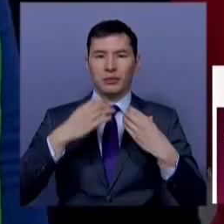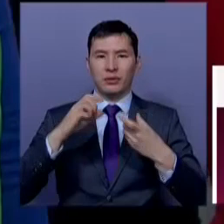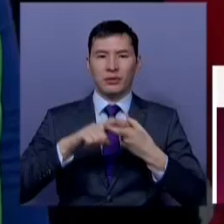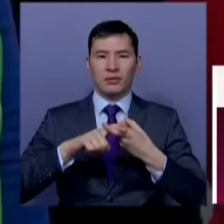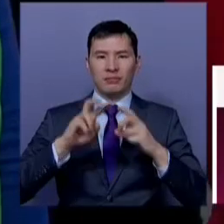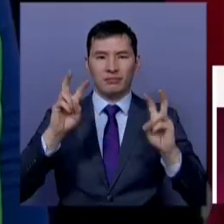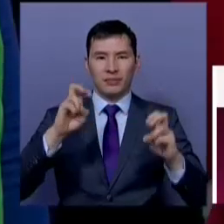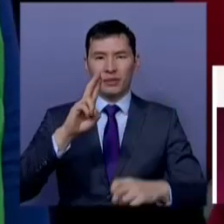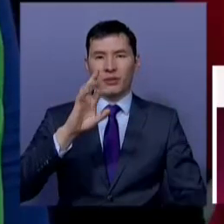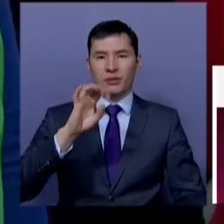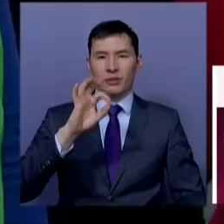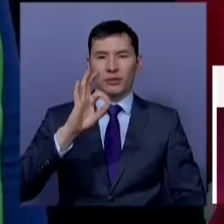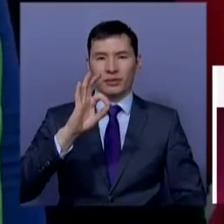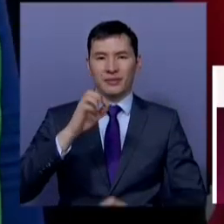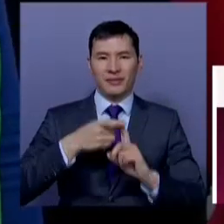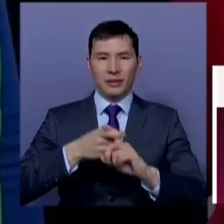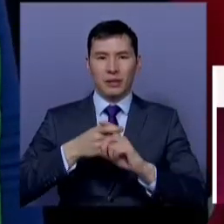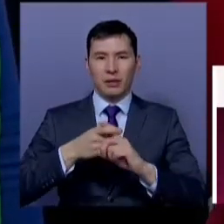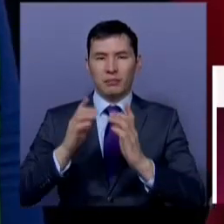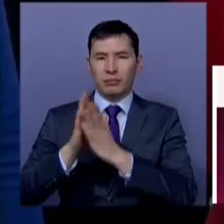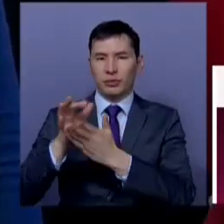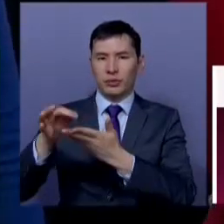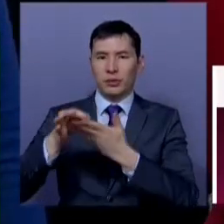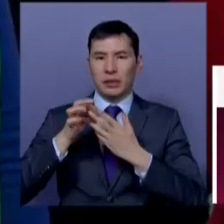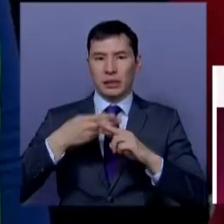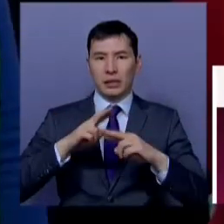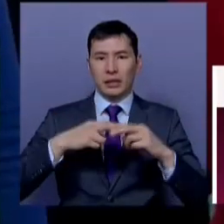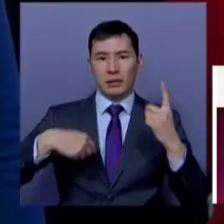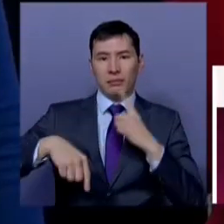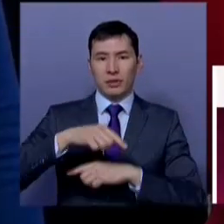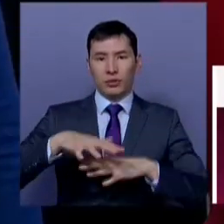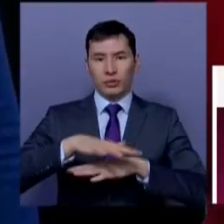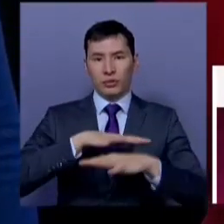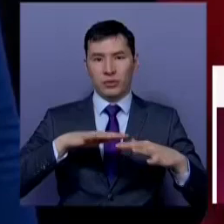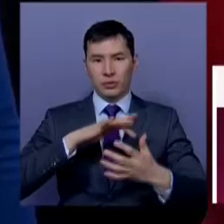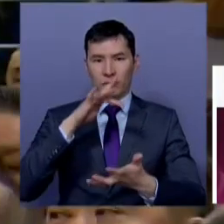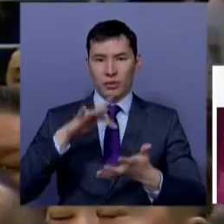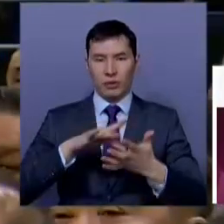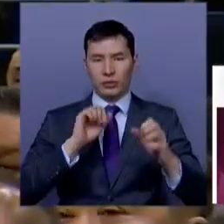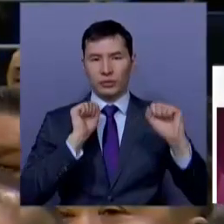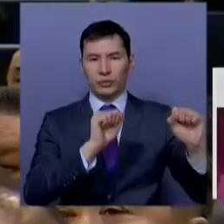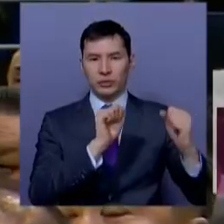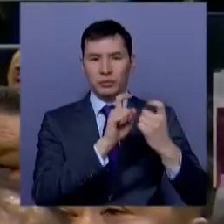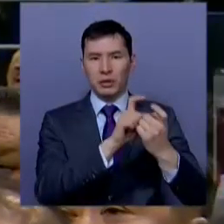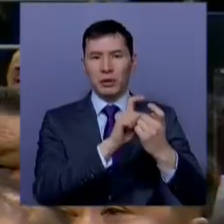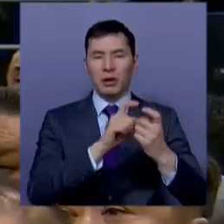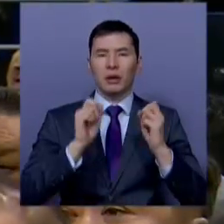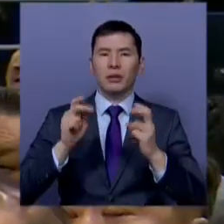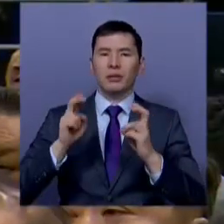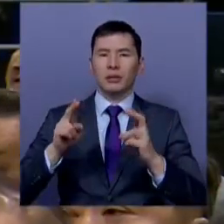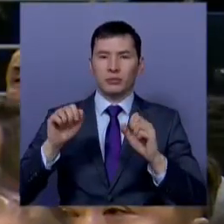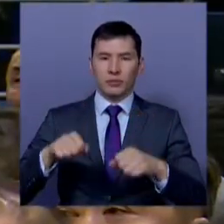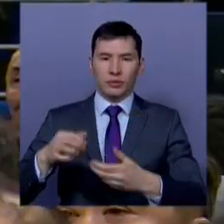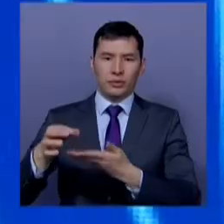Скажите, пожалуйста, какие меры приняты для защиты жителей нашего города в связи с создавшейся ситуацией?